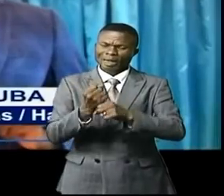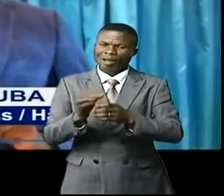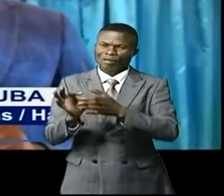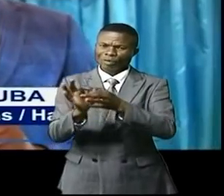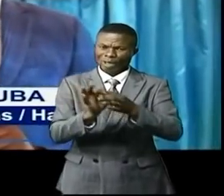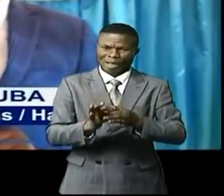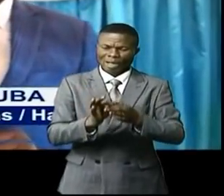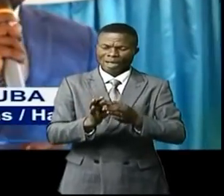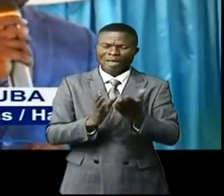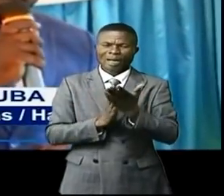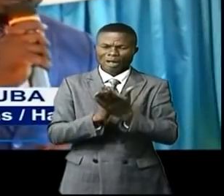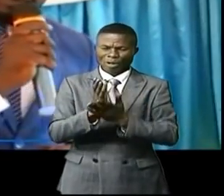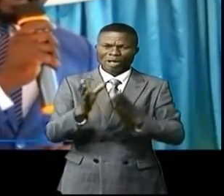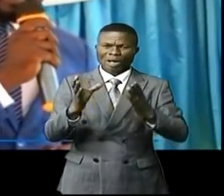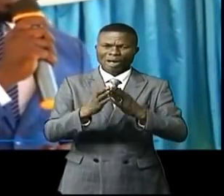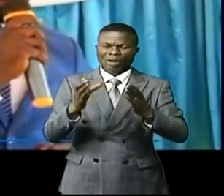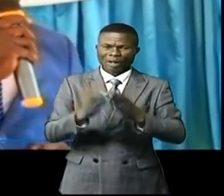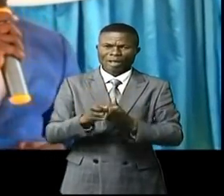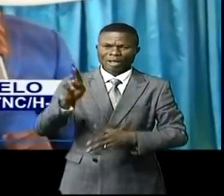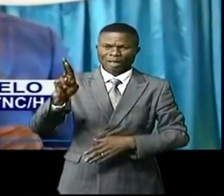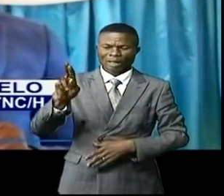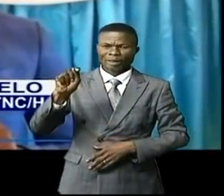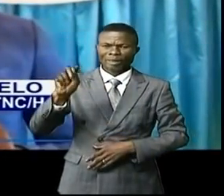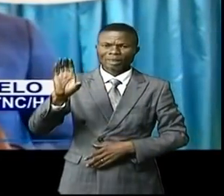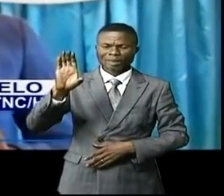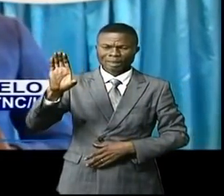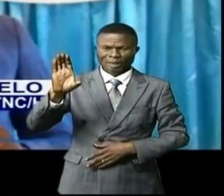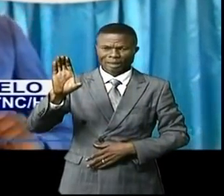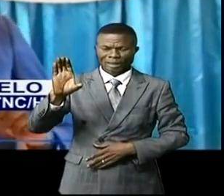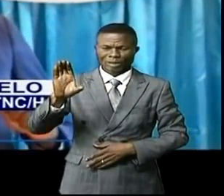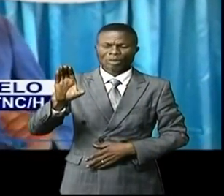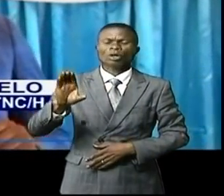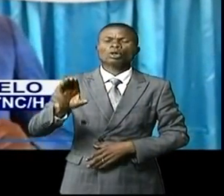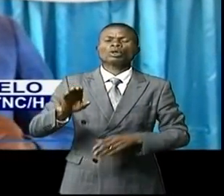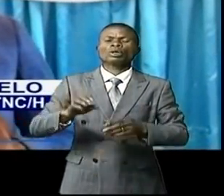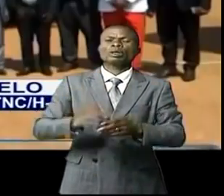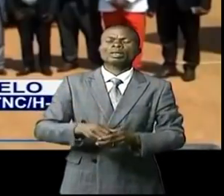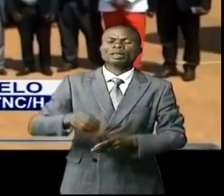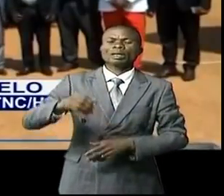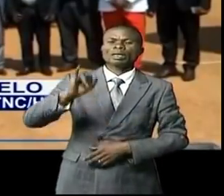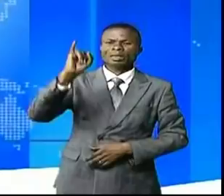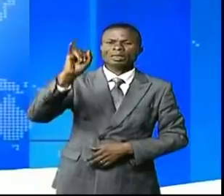manière étroite avec la RTNC Station d'Isiro.